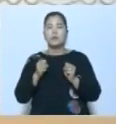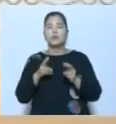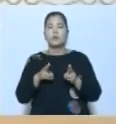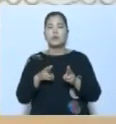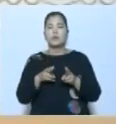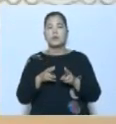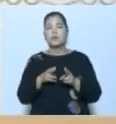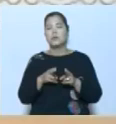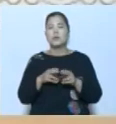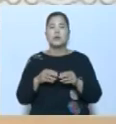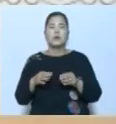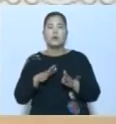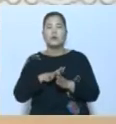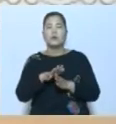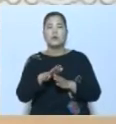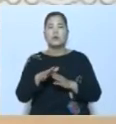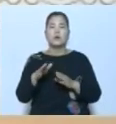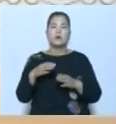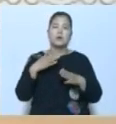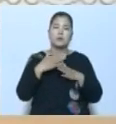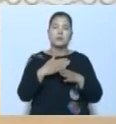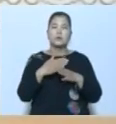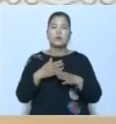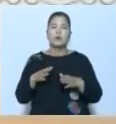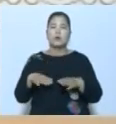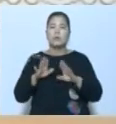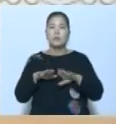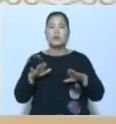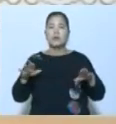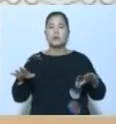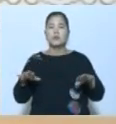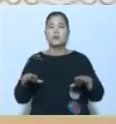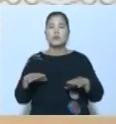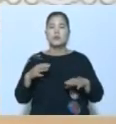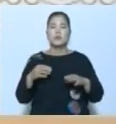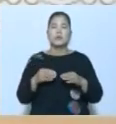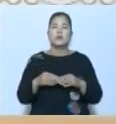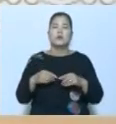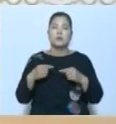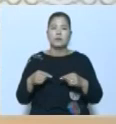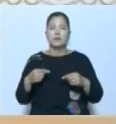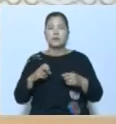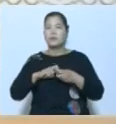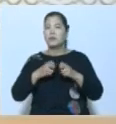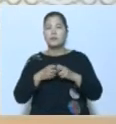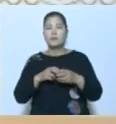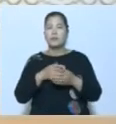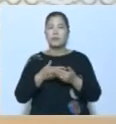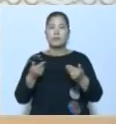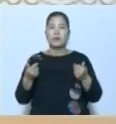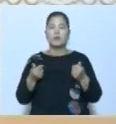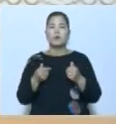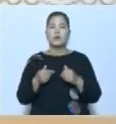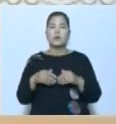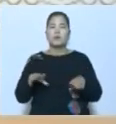толық қамтамасыз етілуі, балалардың ішінде буллинг мәселесі болмау, бір-біріне